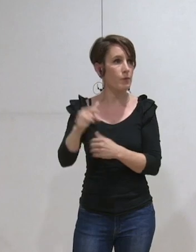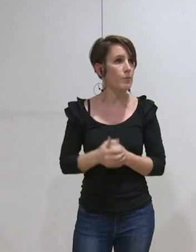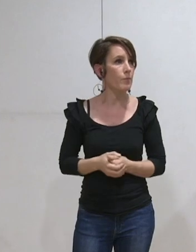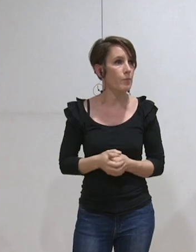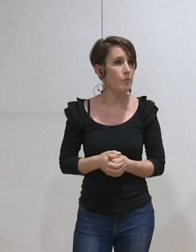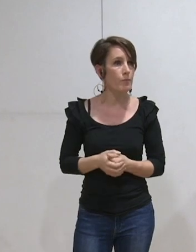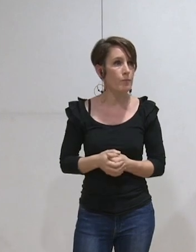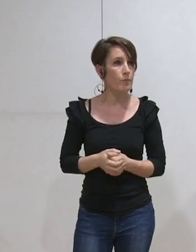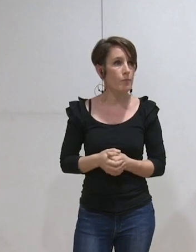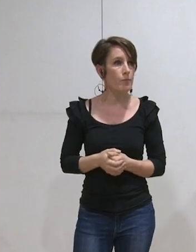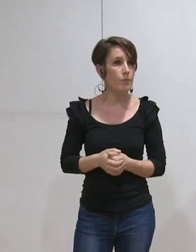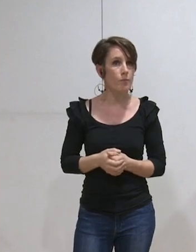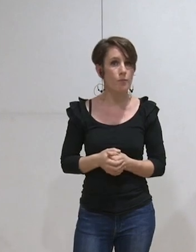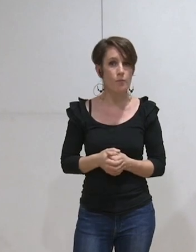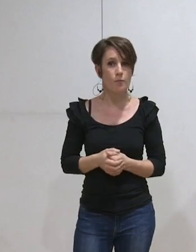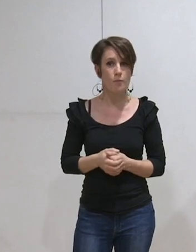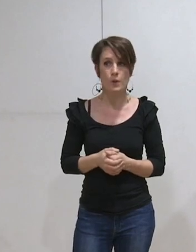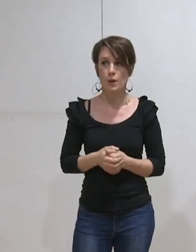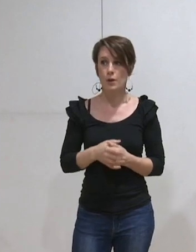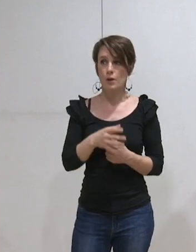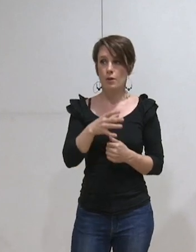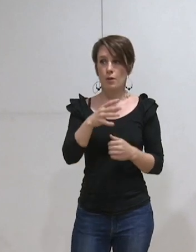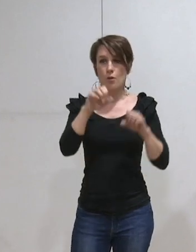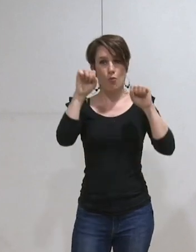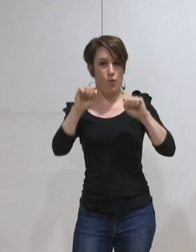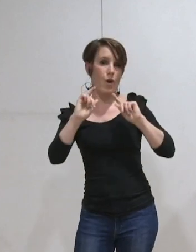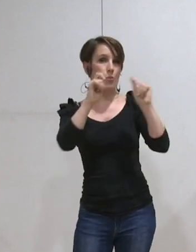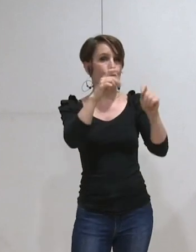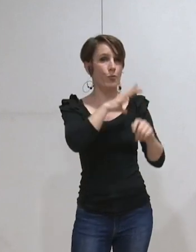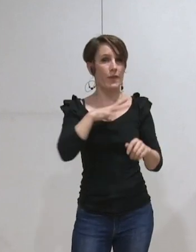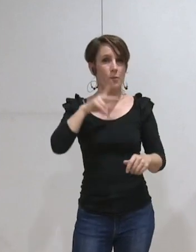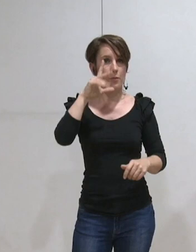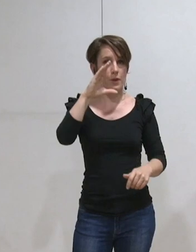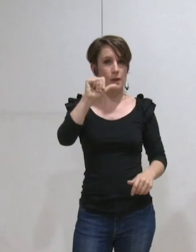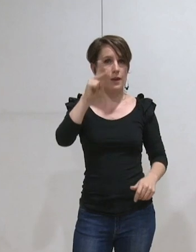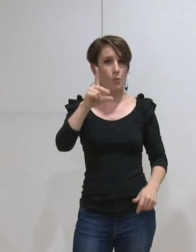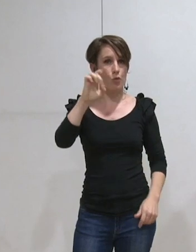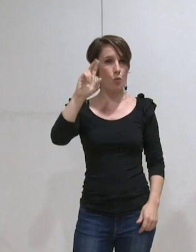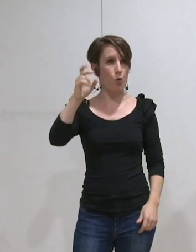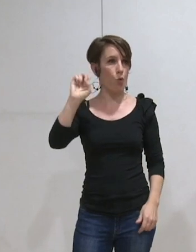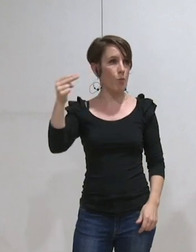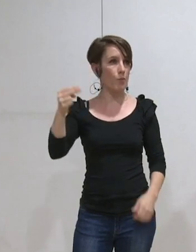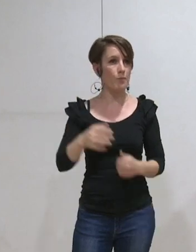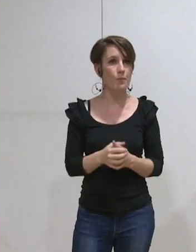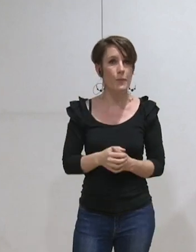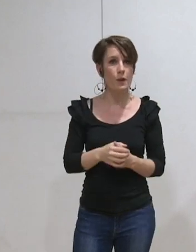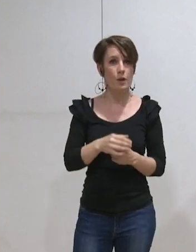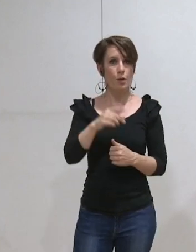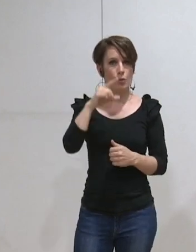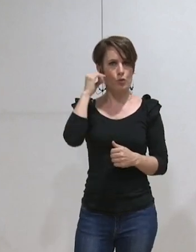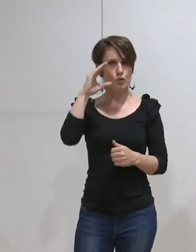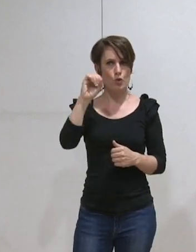Madeleine pouvoir à Madame pont confessant Alan C